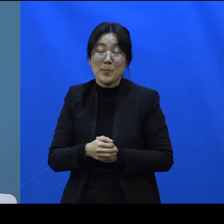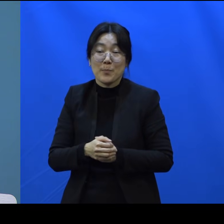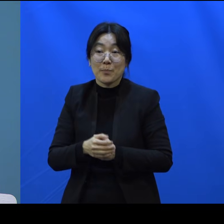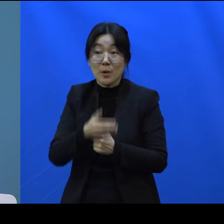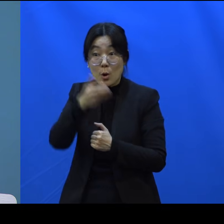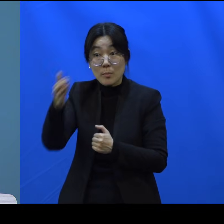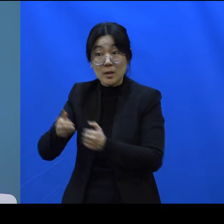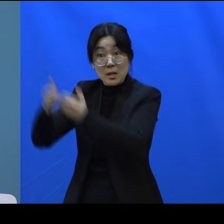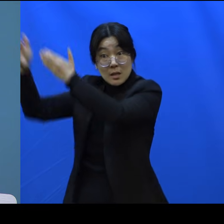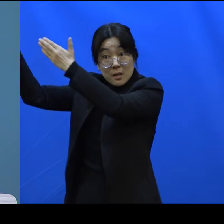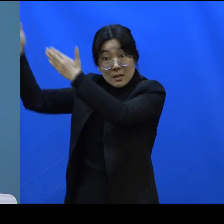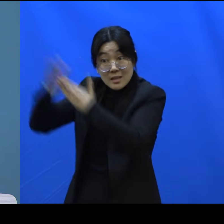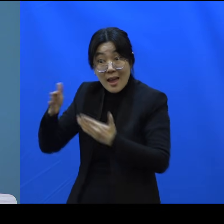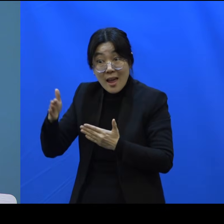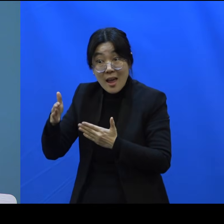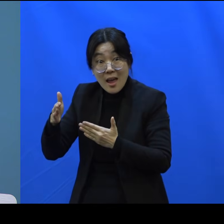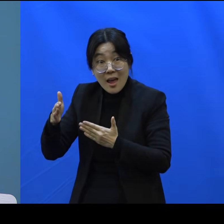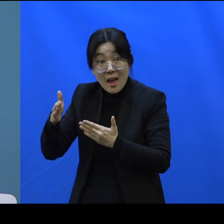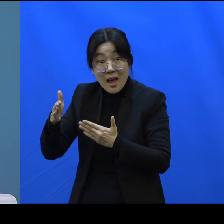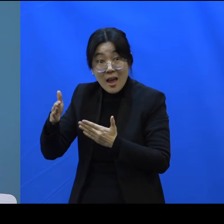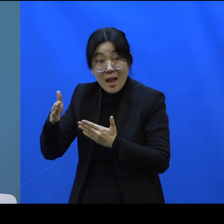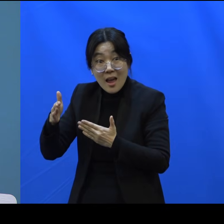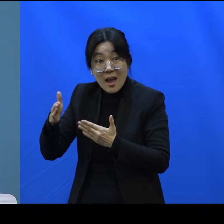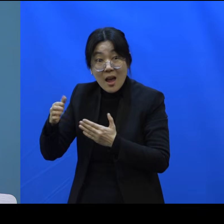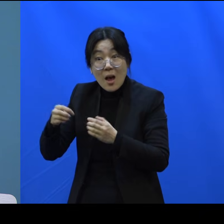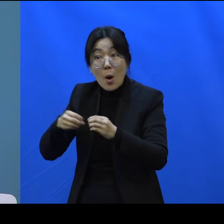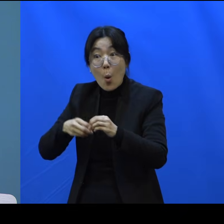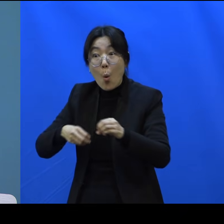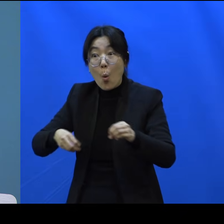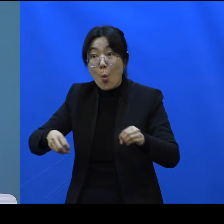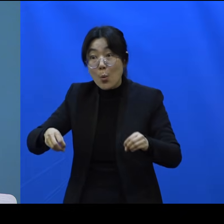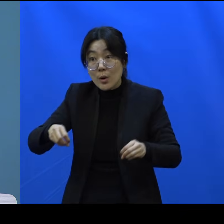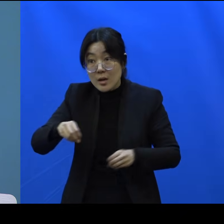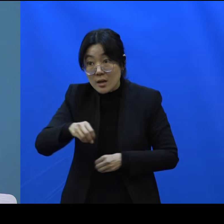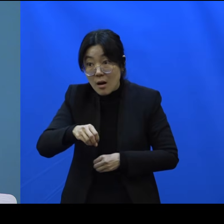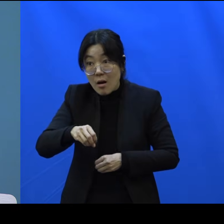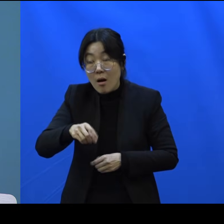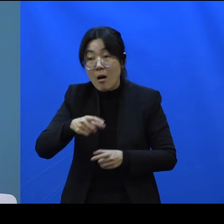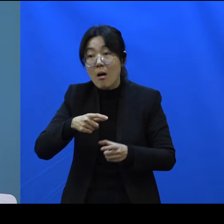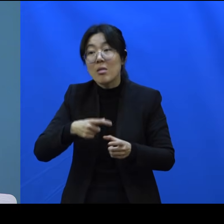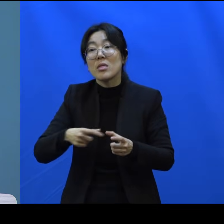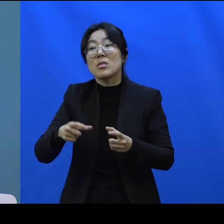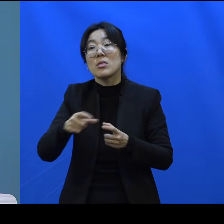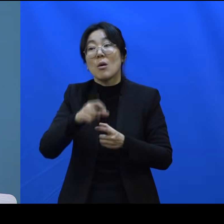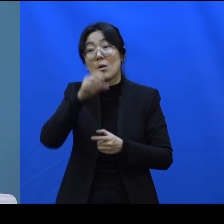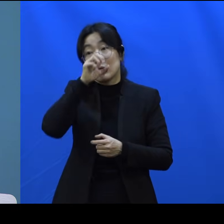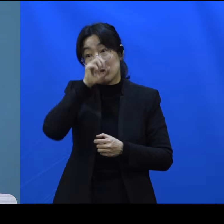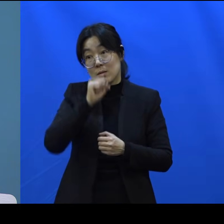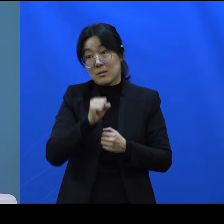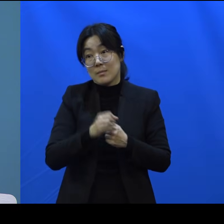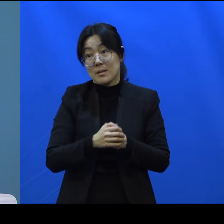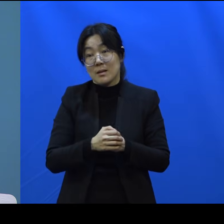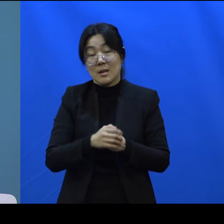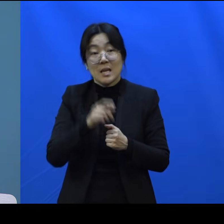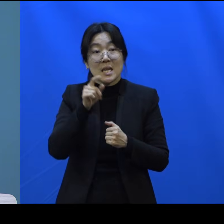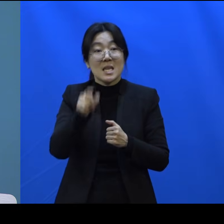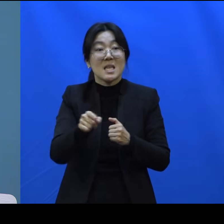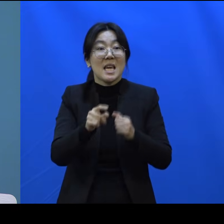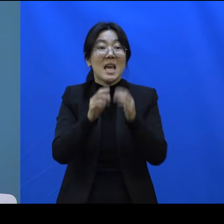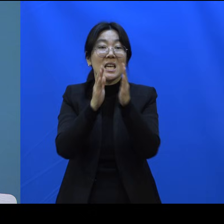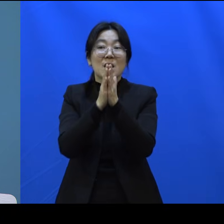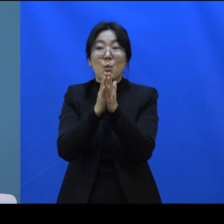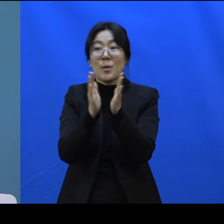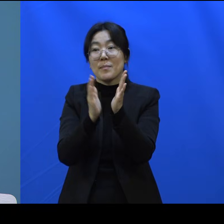응답하지 않은 것이 최고의 응답이 될 수도 있습니다. 이게 비밀이죠. 역설이죠.